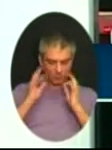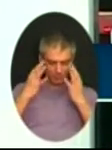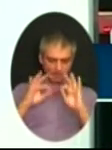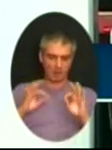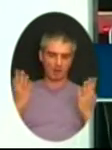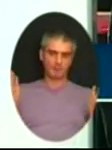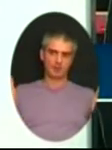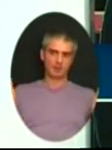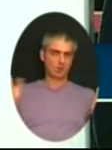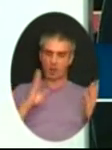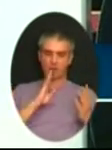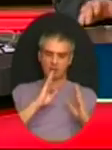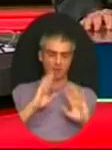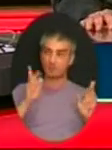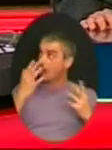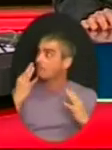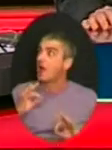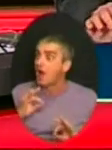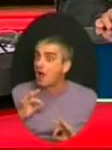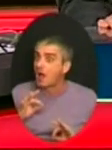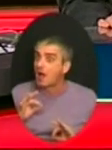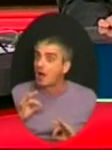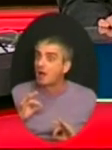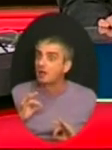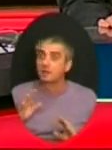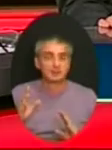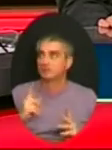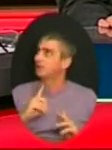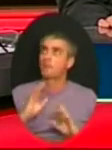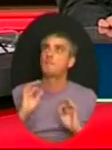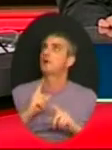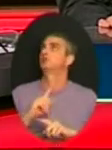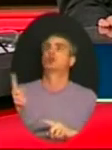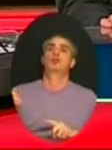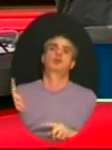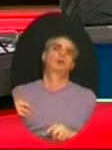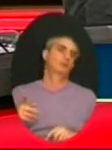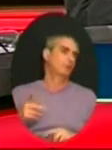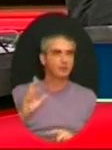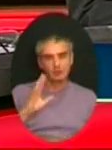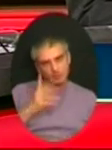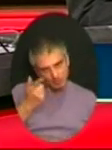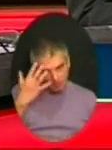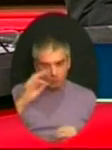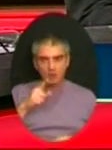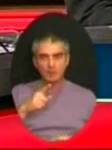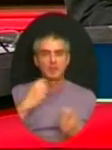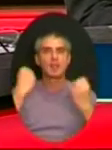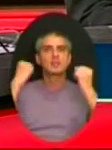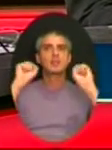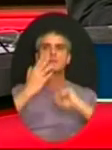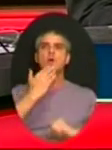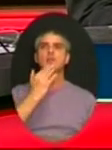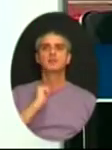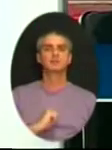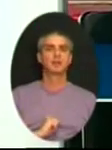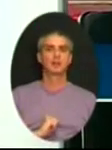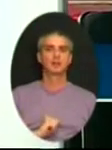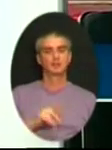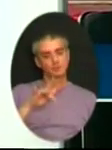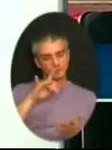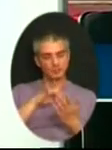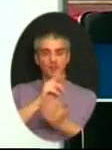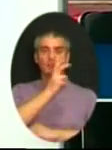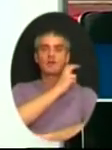מכבד. לא הייתה שום בעיה. מכבד? זה הדבר האחרון שהייתי אומר מהדיון היום. לא הייתה שום בעיה. את מה הוא מכבד? את הדמוקרטיה הישראלית.